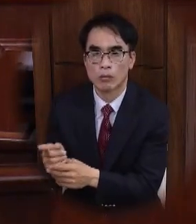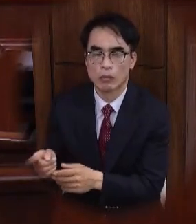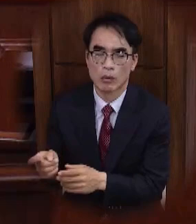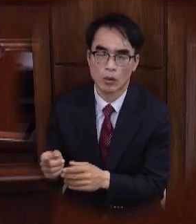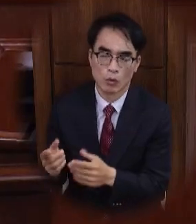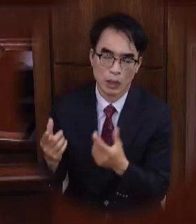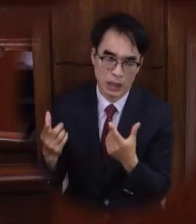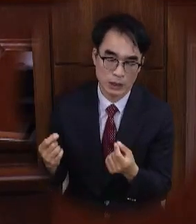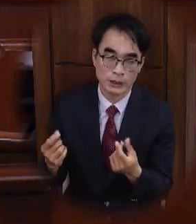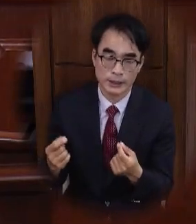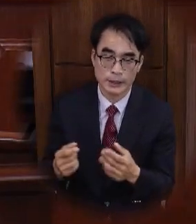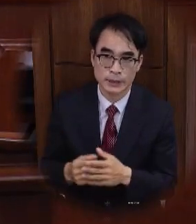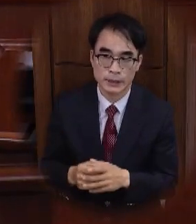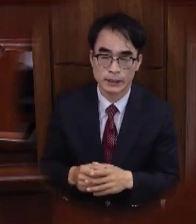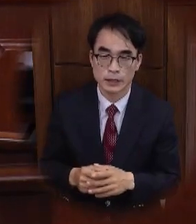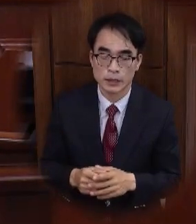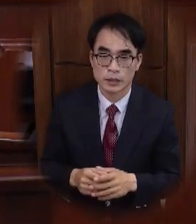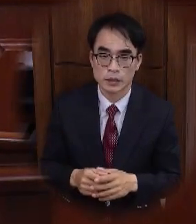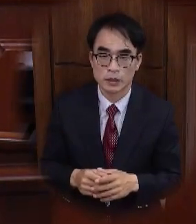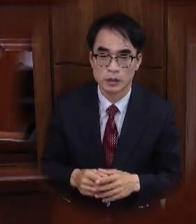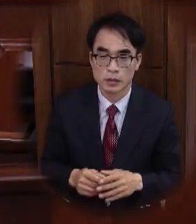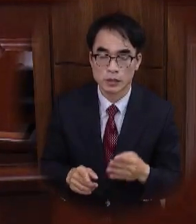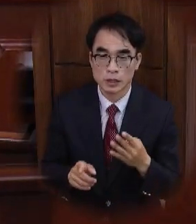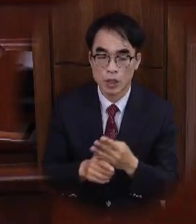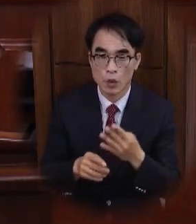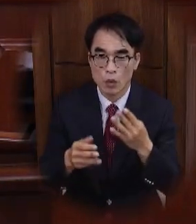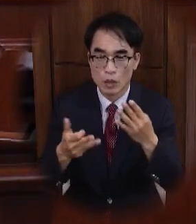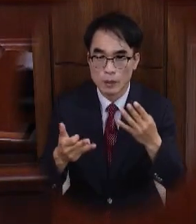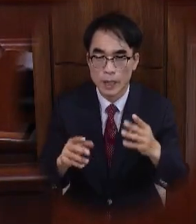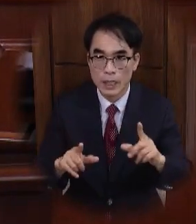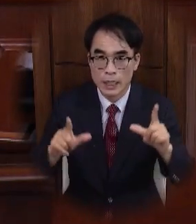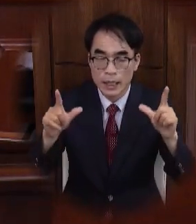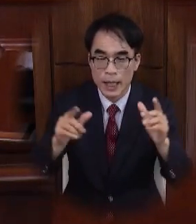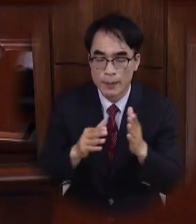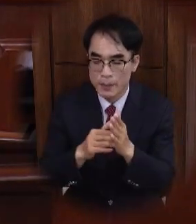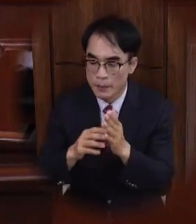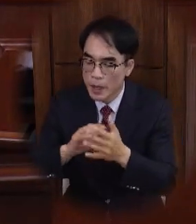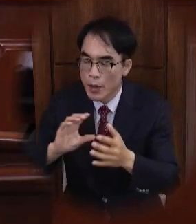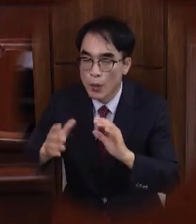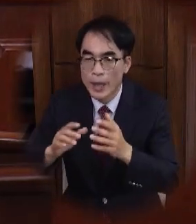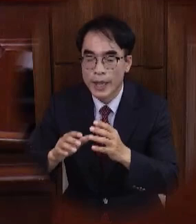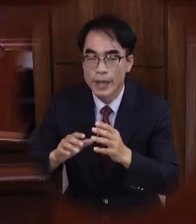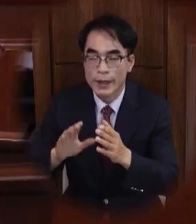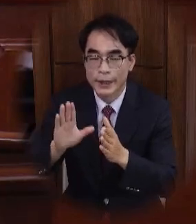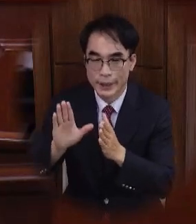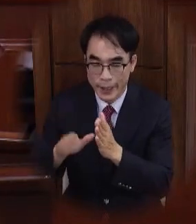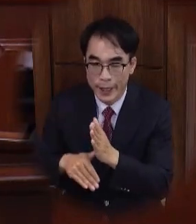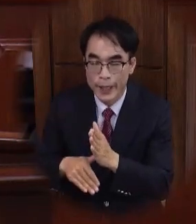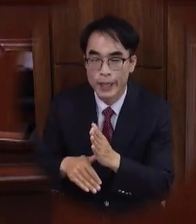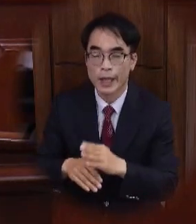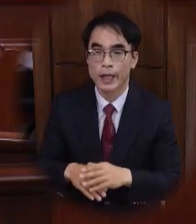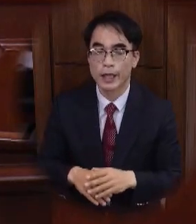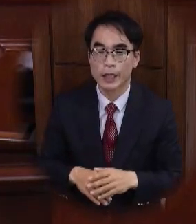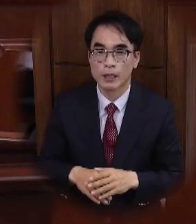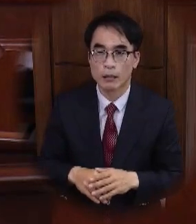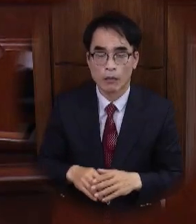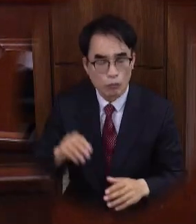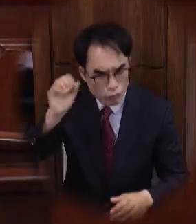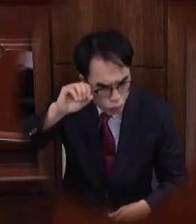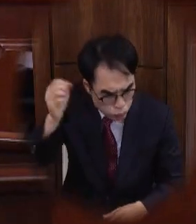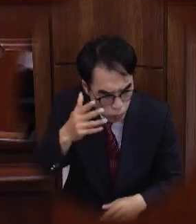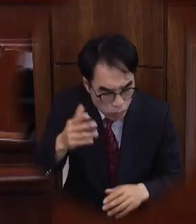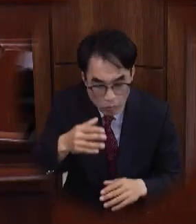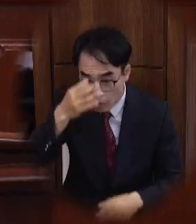뿐이었습니다 안 되는지 제 4월 18일 비공개인 의원 간다에서 뜬금없이